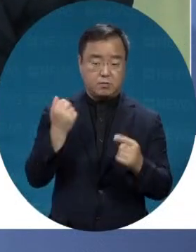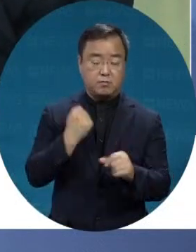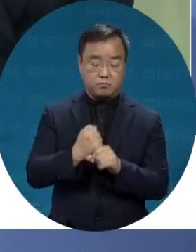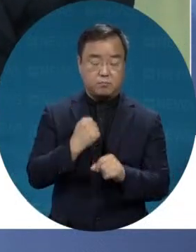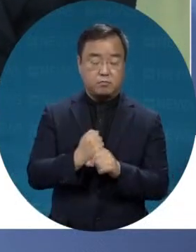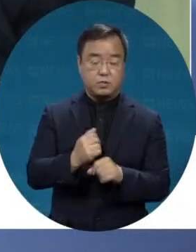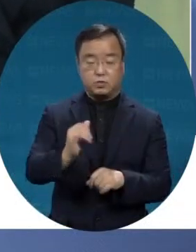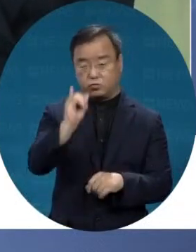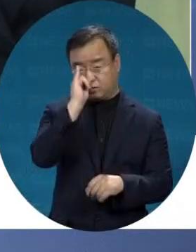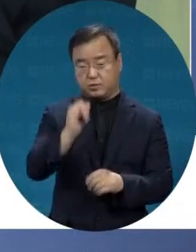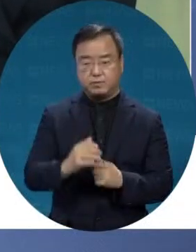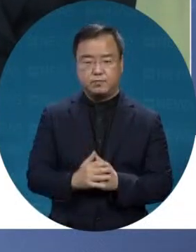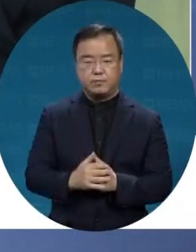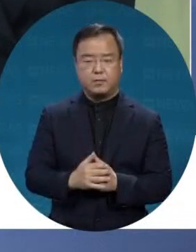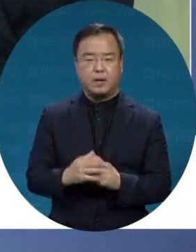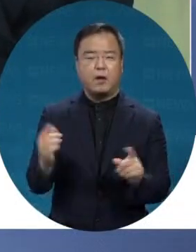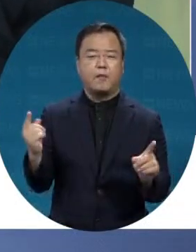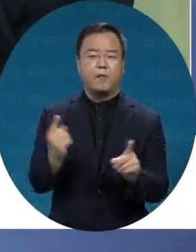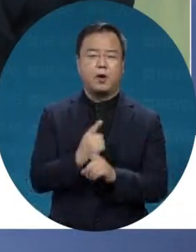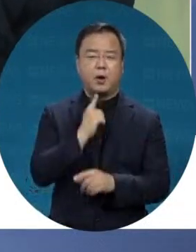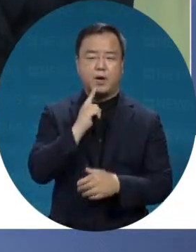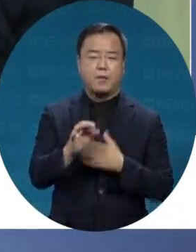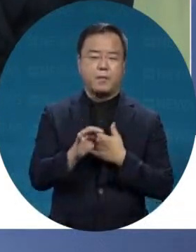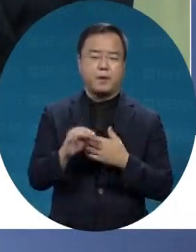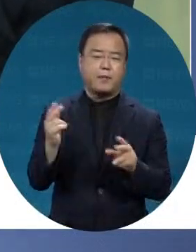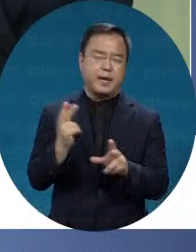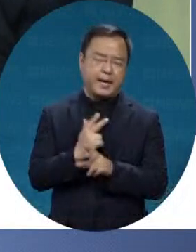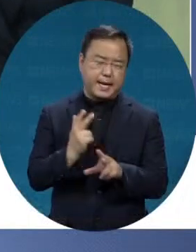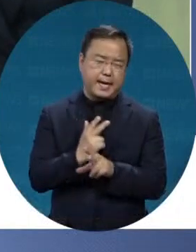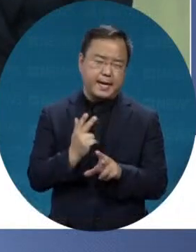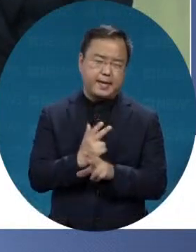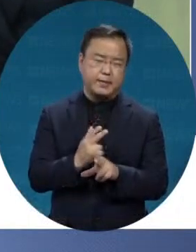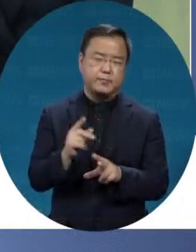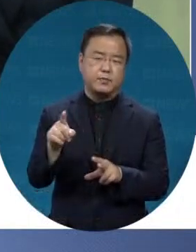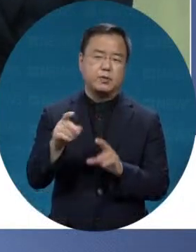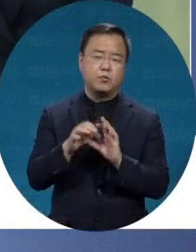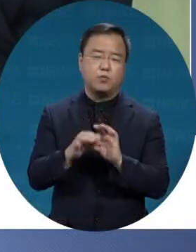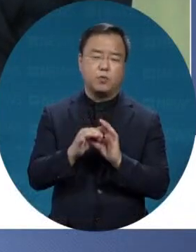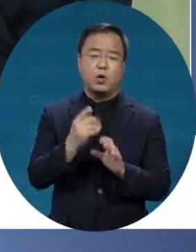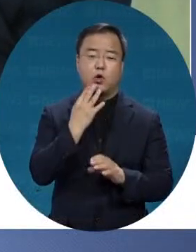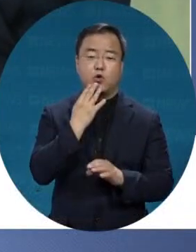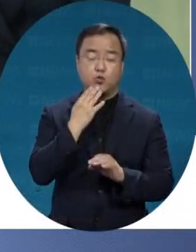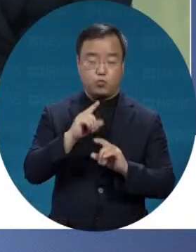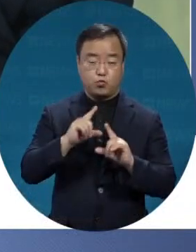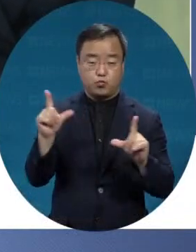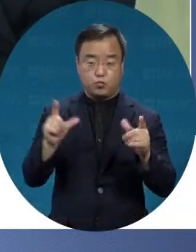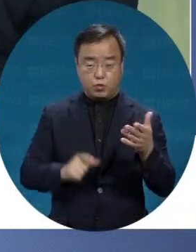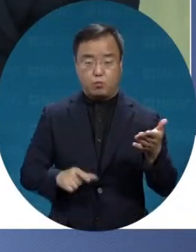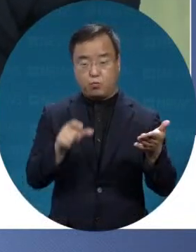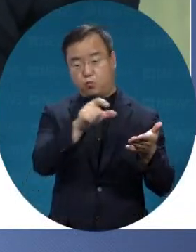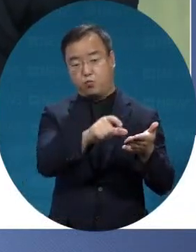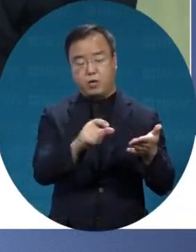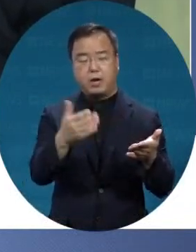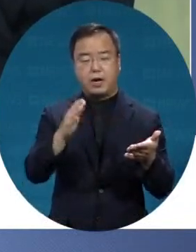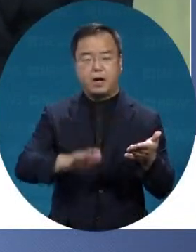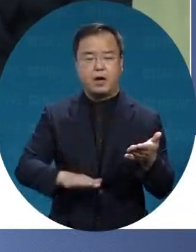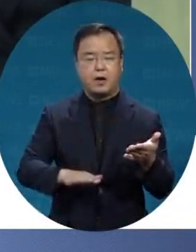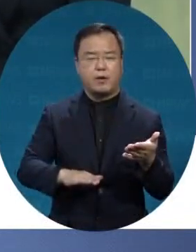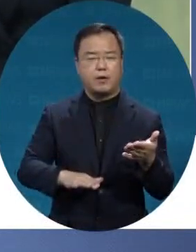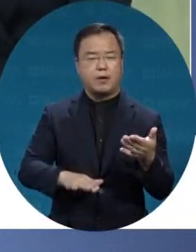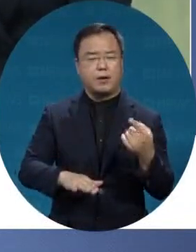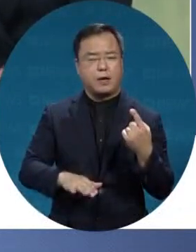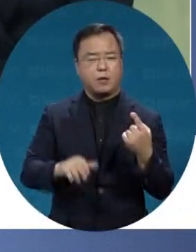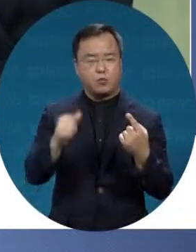있습니다 그러면은 바꿔 말하면 이제 매주 해당 요일에 이제 보통은 이렇게 업 되는데 주당 평균